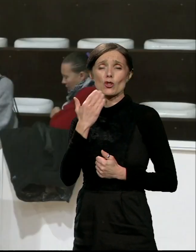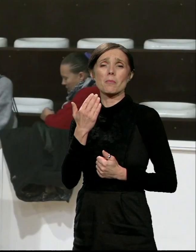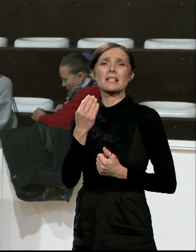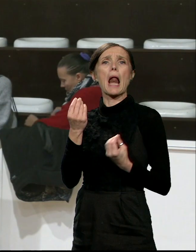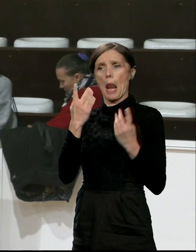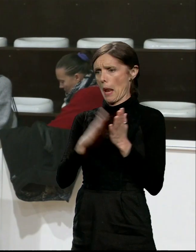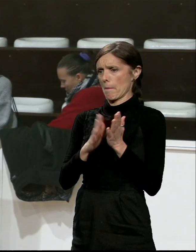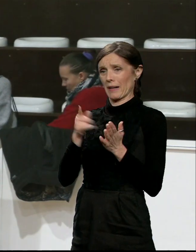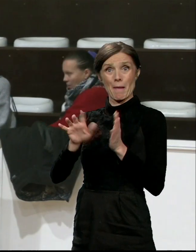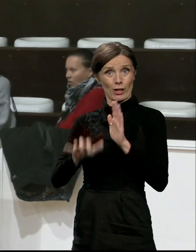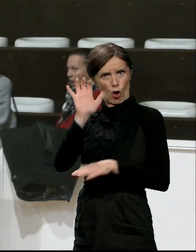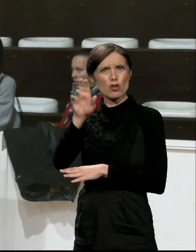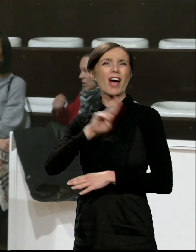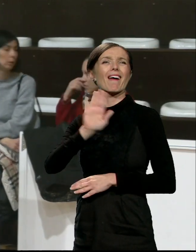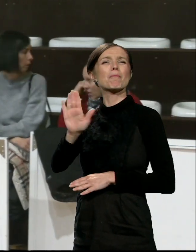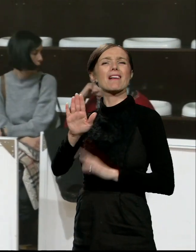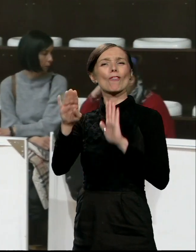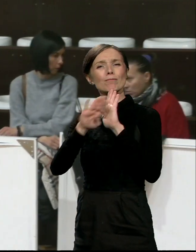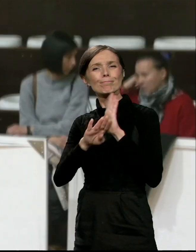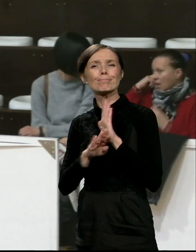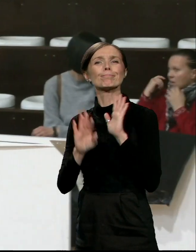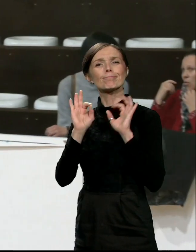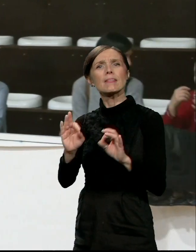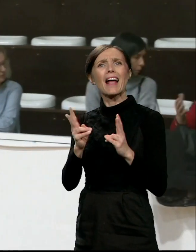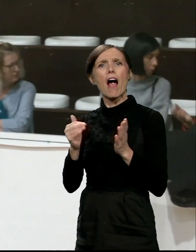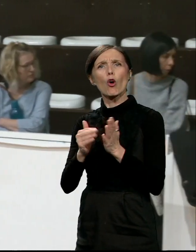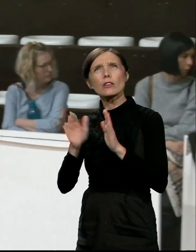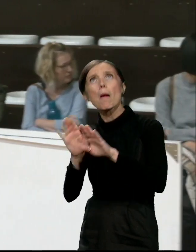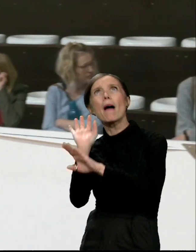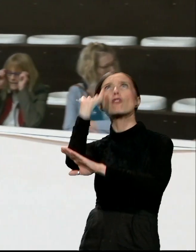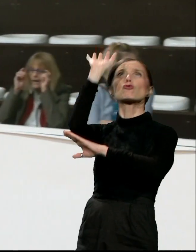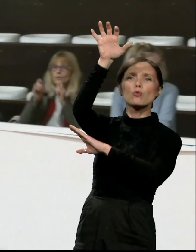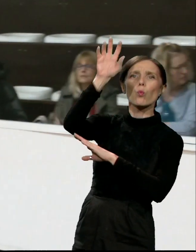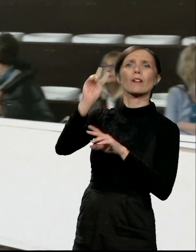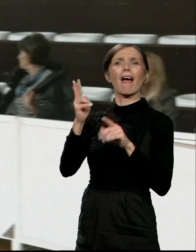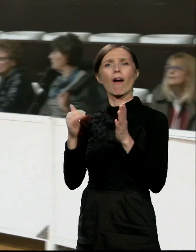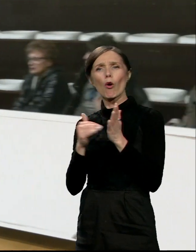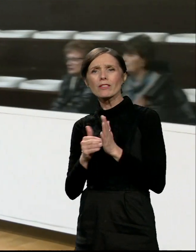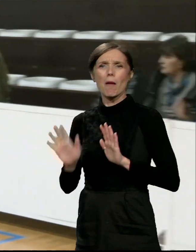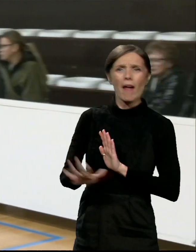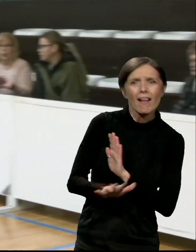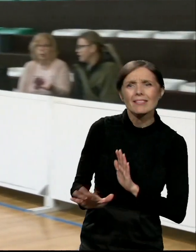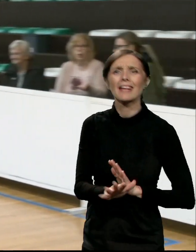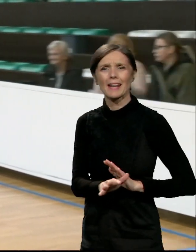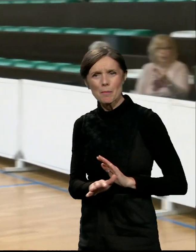standard, konkretno u košarci, šuta, driblinga, da je ta